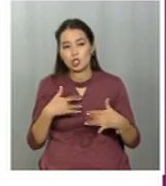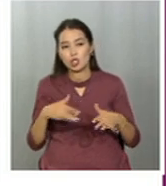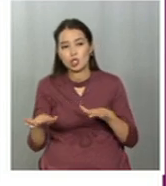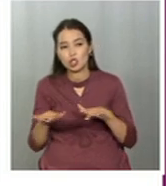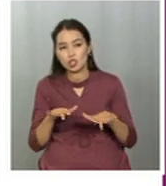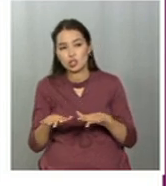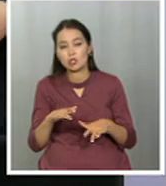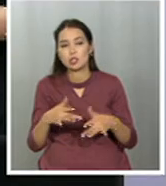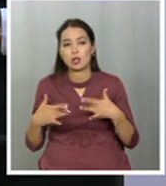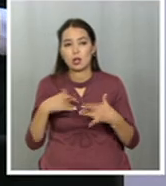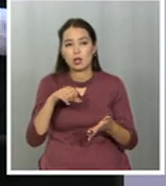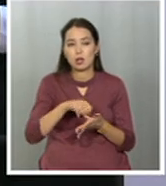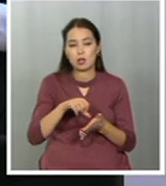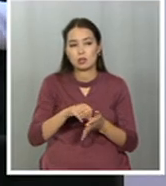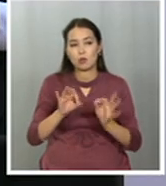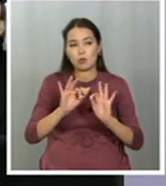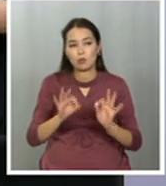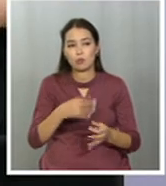өнер көрсетті.